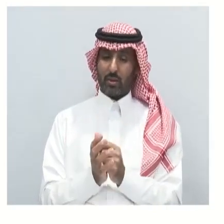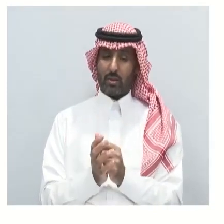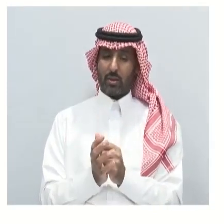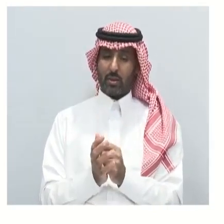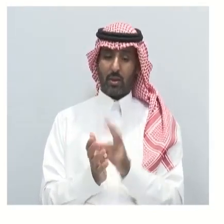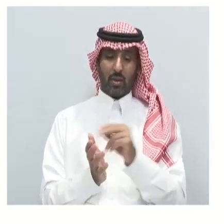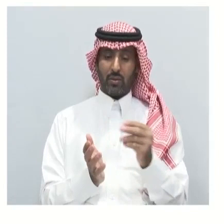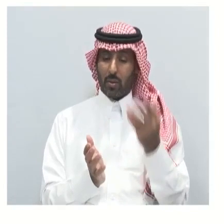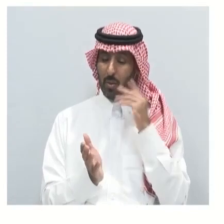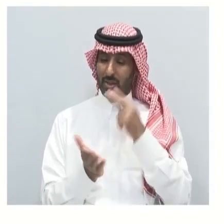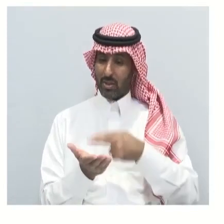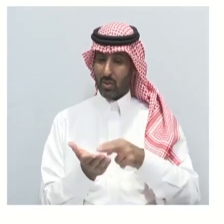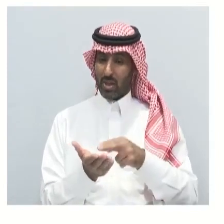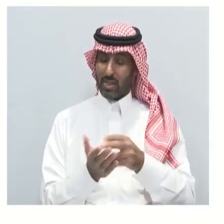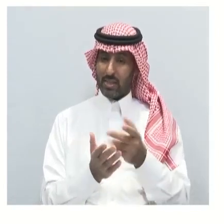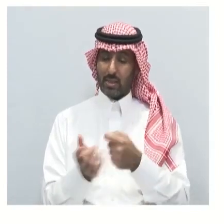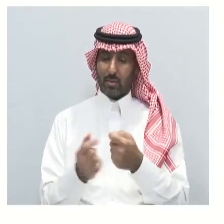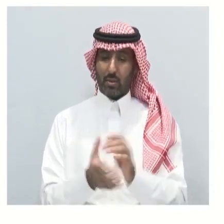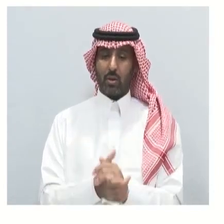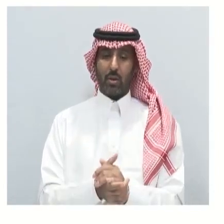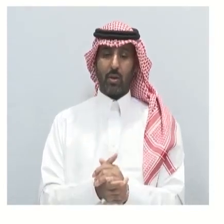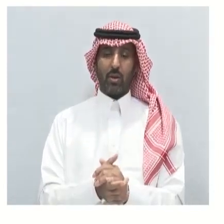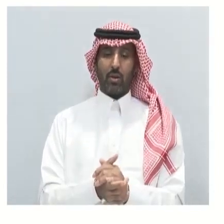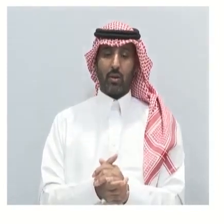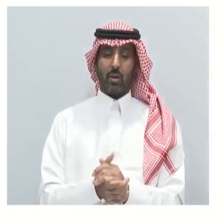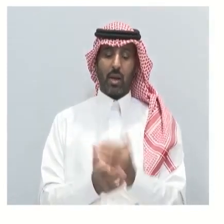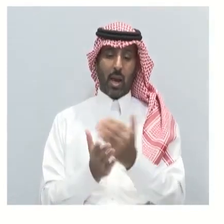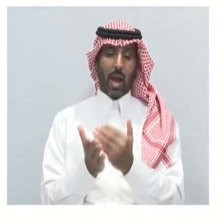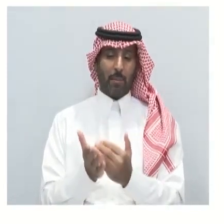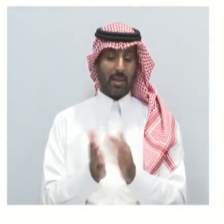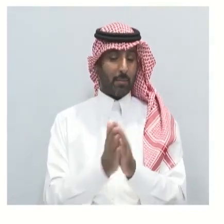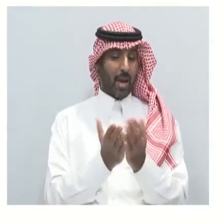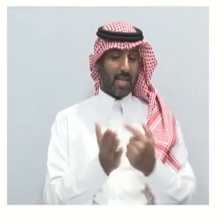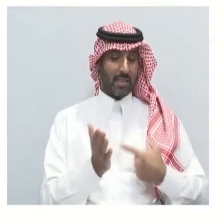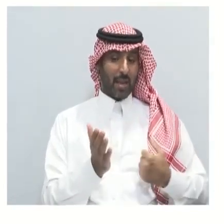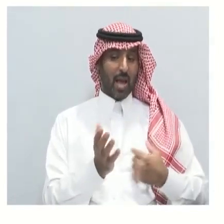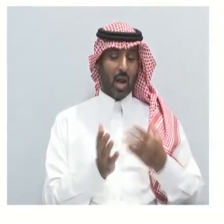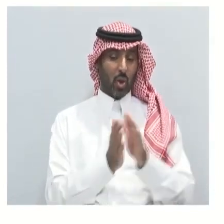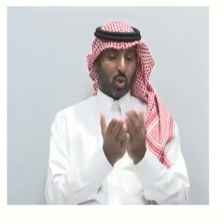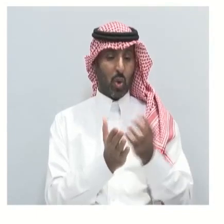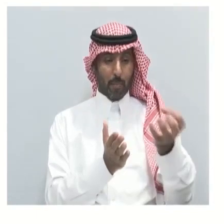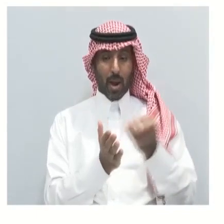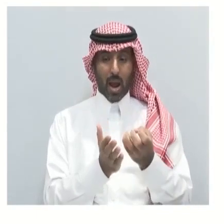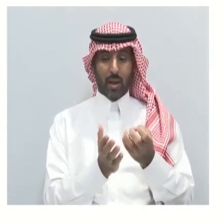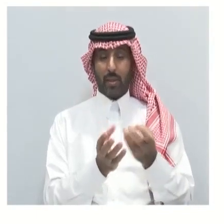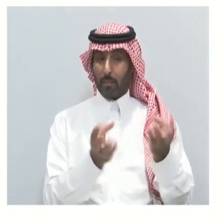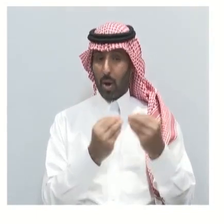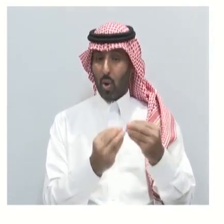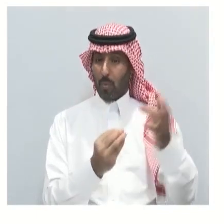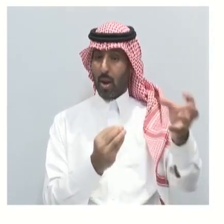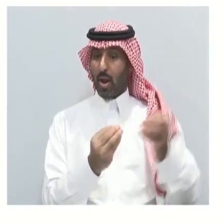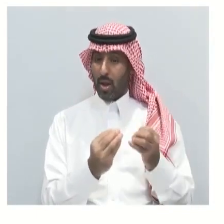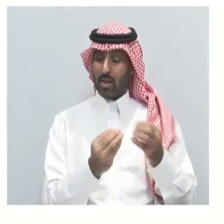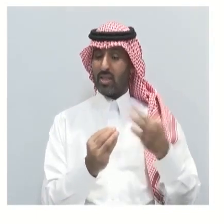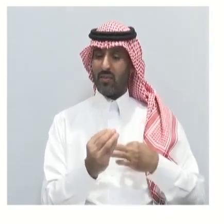نماذج المخاطبات الرسميه اخيرا رابعا قائمه المراجع يقصد بها جميع ما